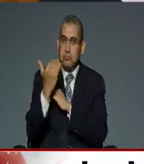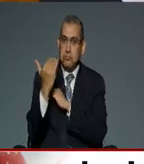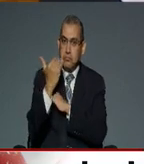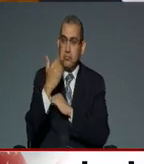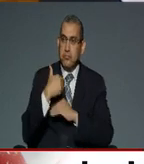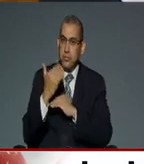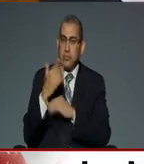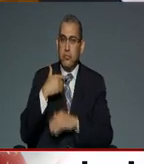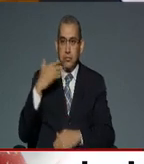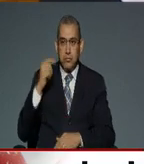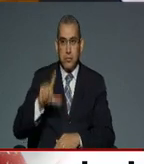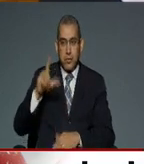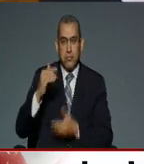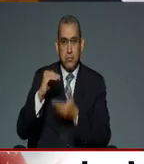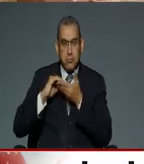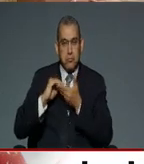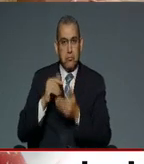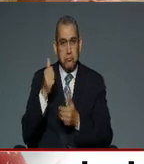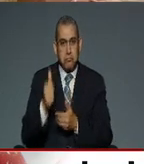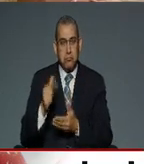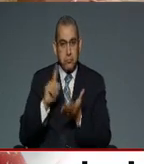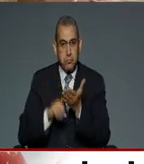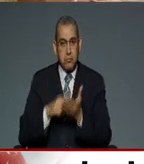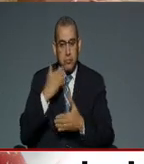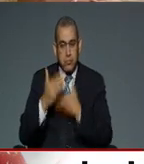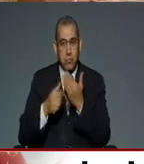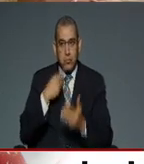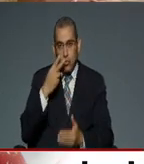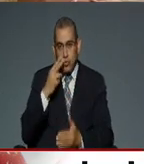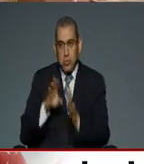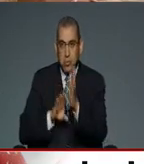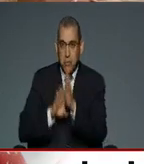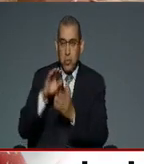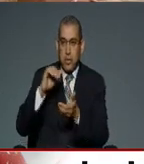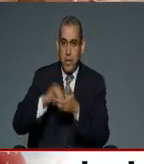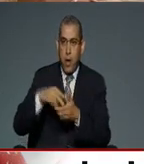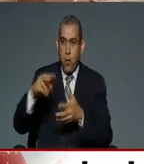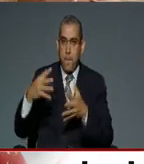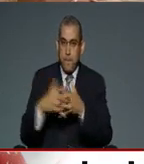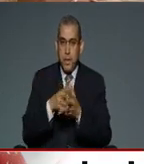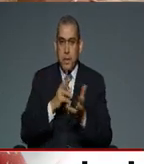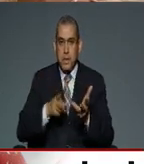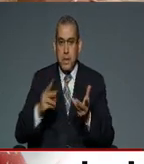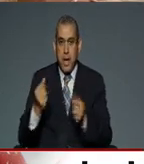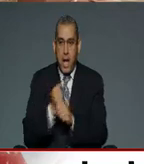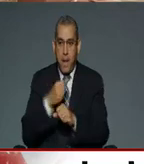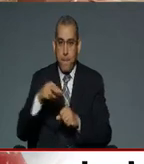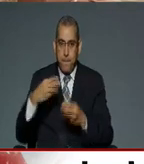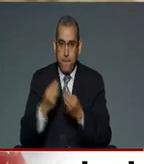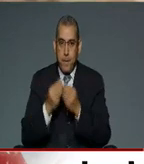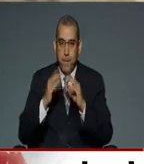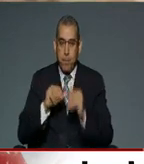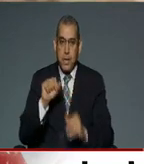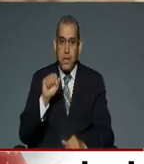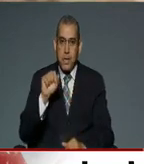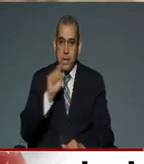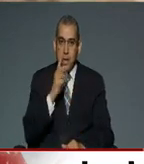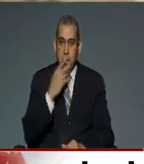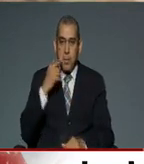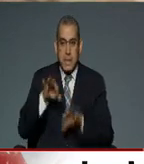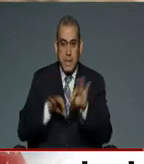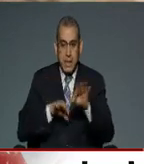من فخامتكم والطفره التي شهدتها وتيره التعاون في مختلف المجالات السياسيه